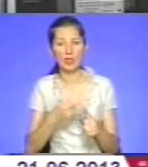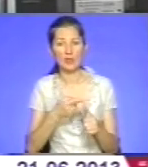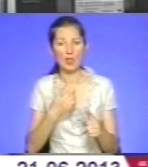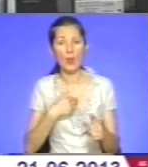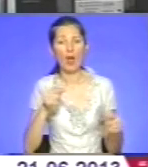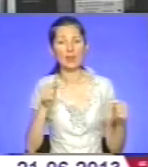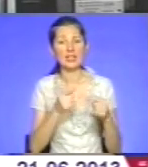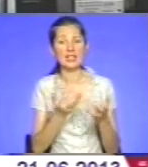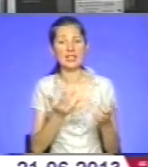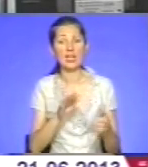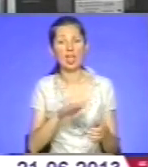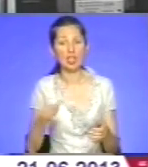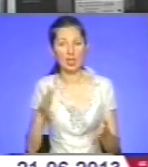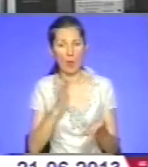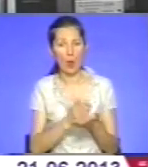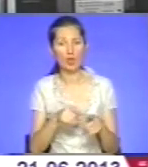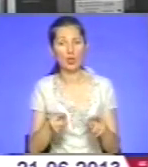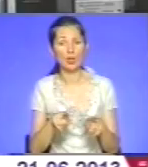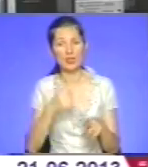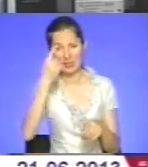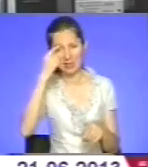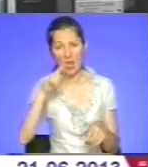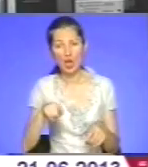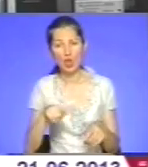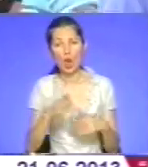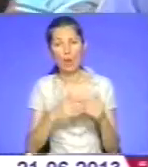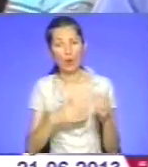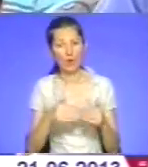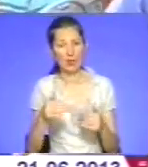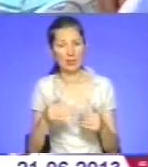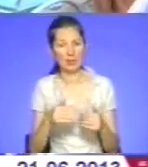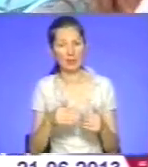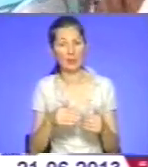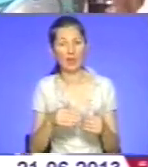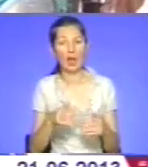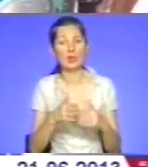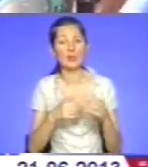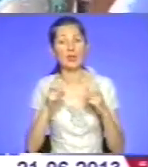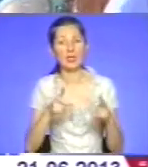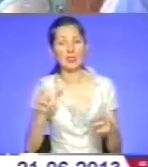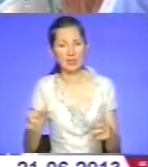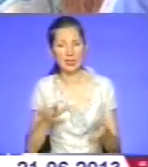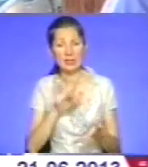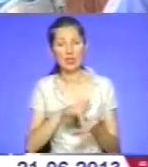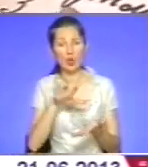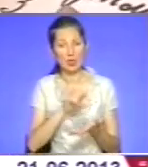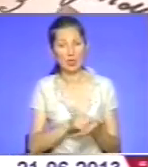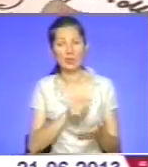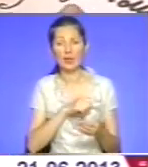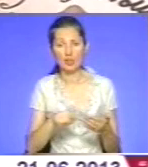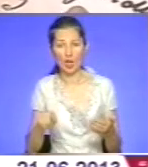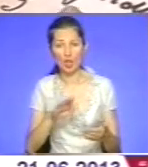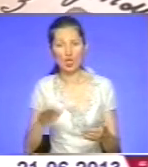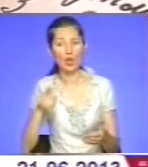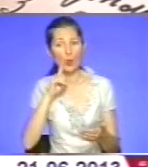наскільки діти мають, так якби знають професії. Спеціалісти центру зайнятості зазначають, якщо діти молодшого шкільного